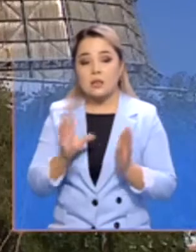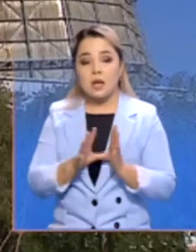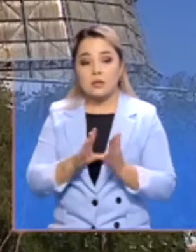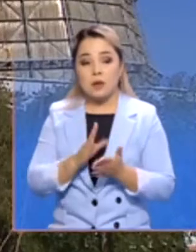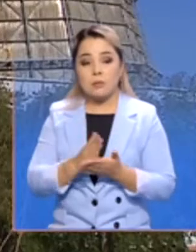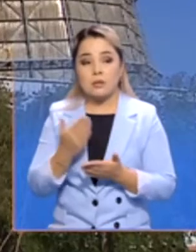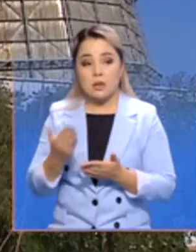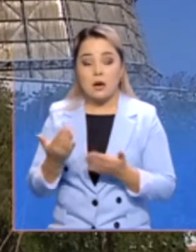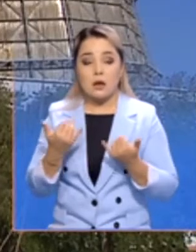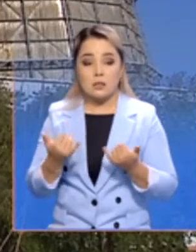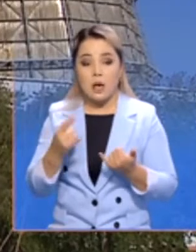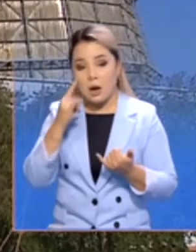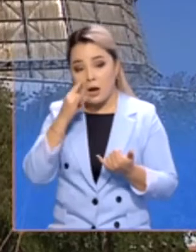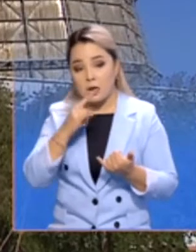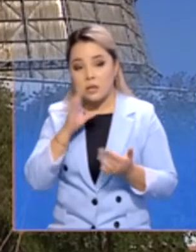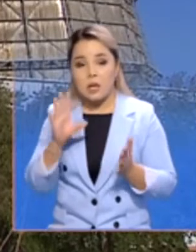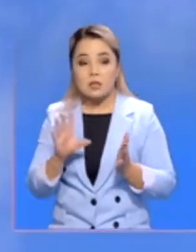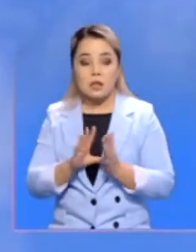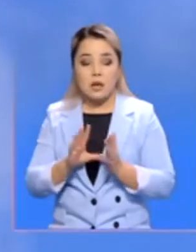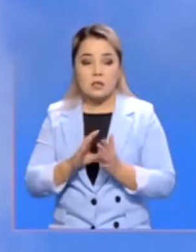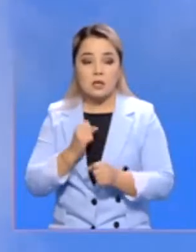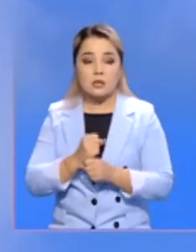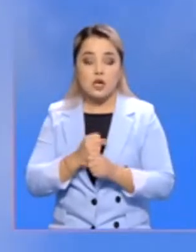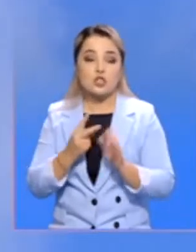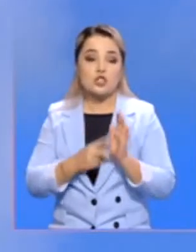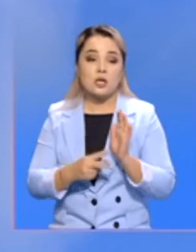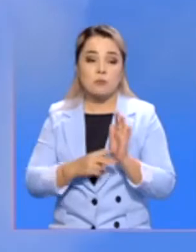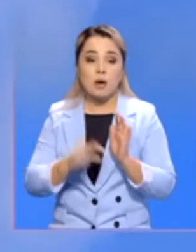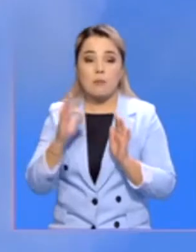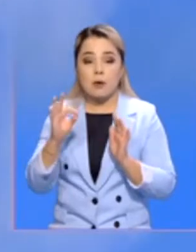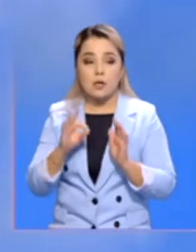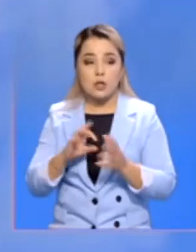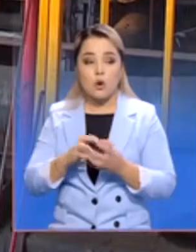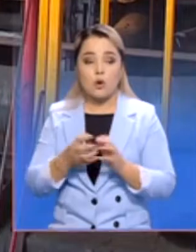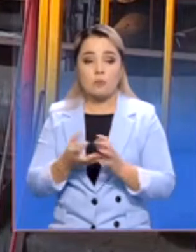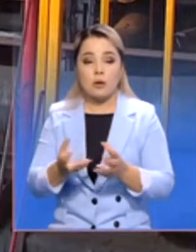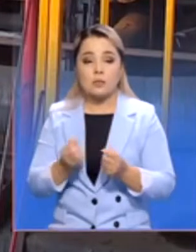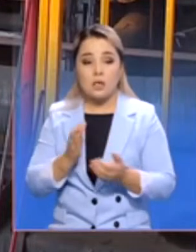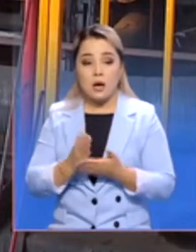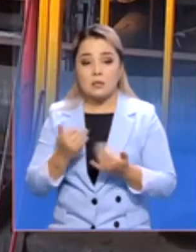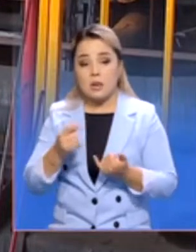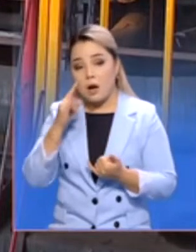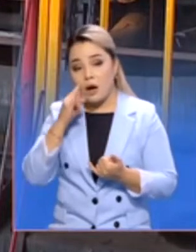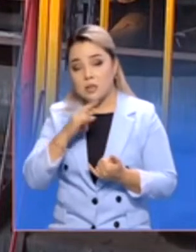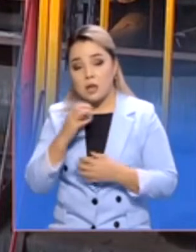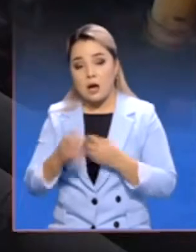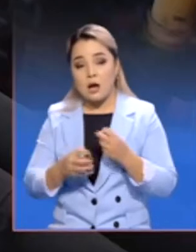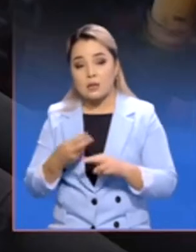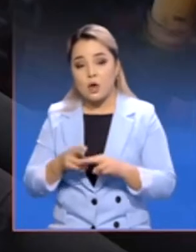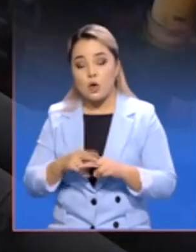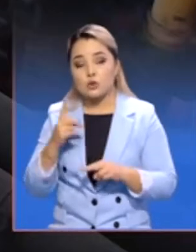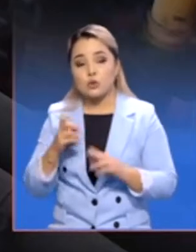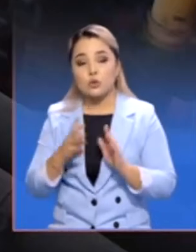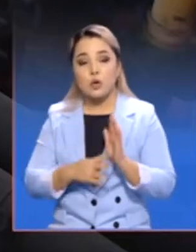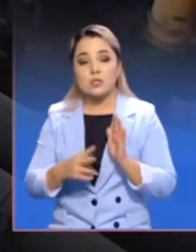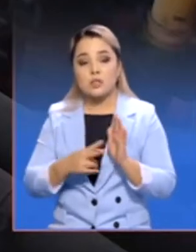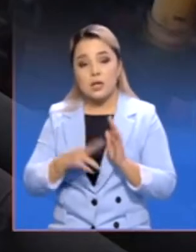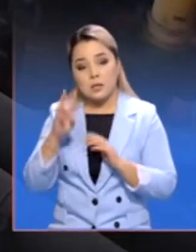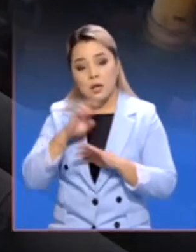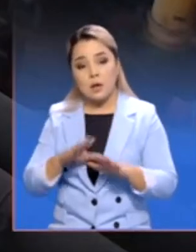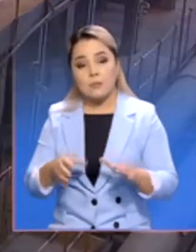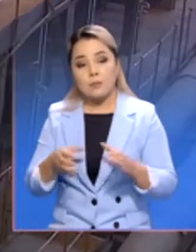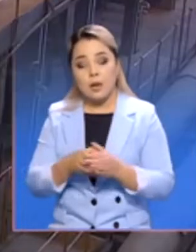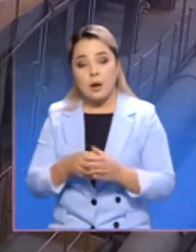болады. Қазір Қазақстан электроэнергияның 70%-ын көмірден алып отыр. Алайда Қазақстан әлемнің 197 елімен